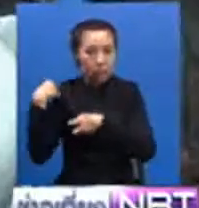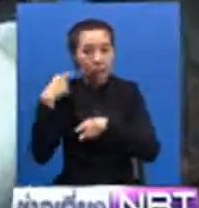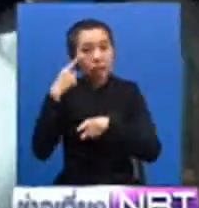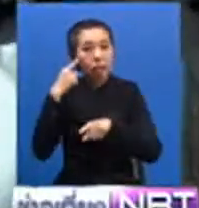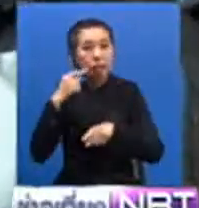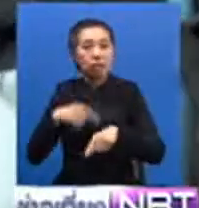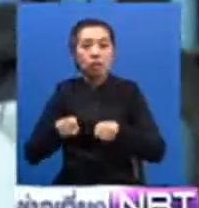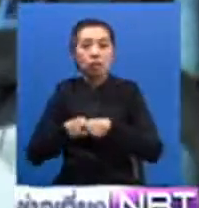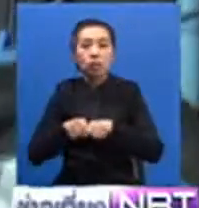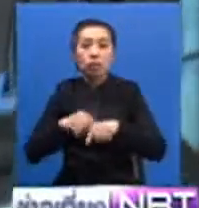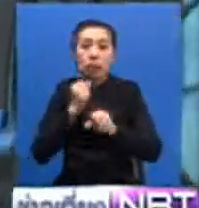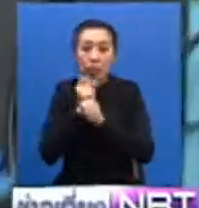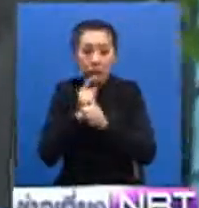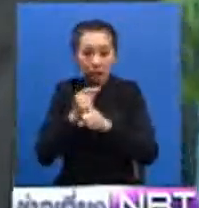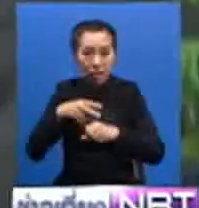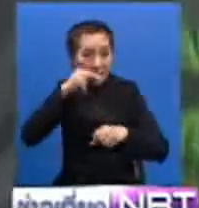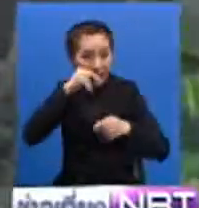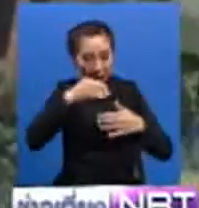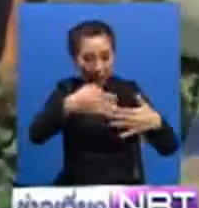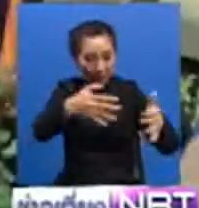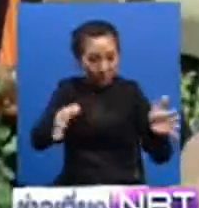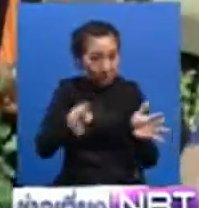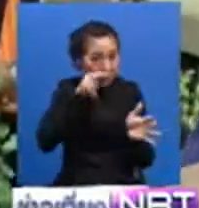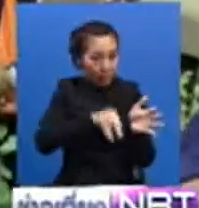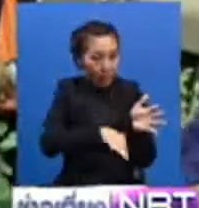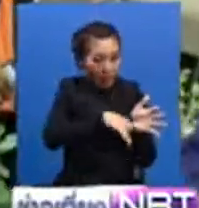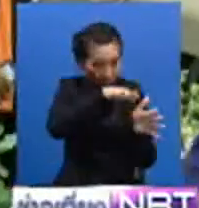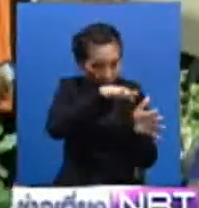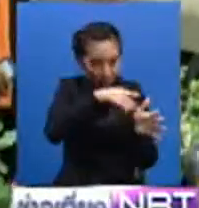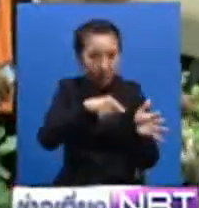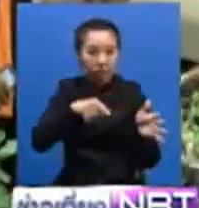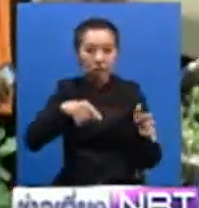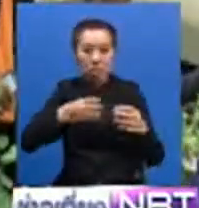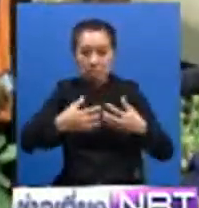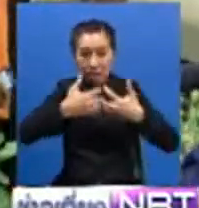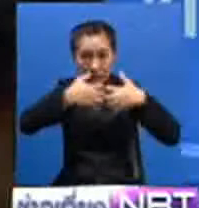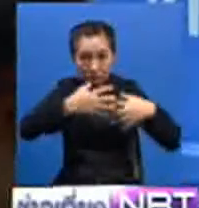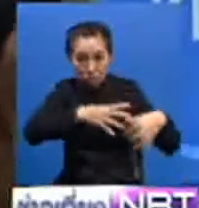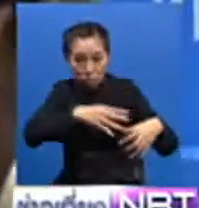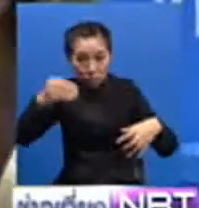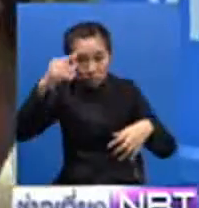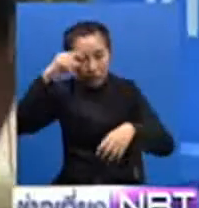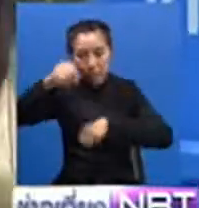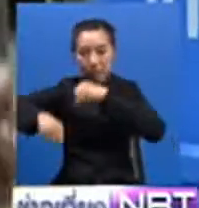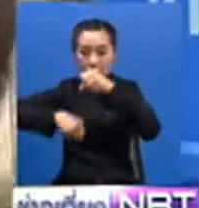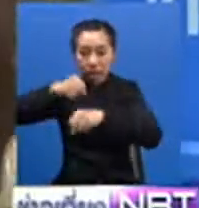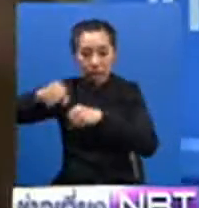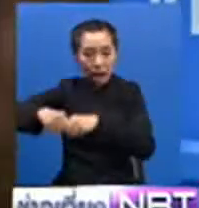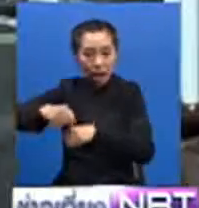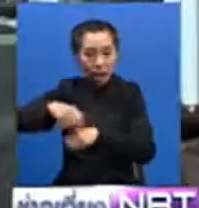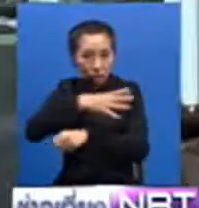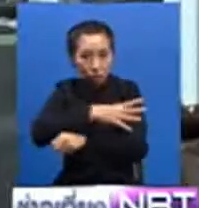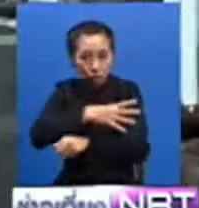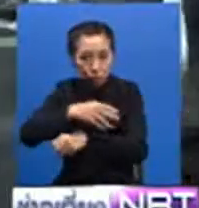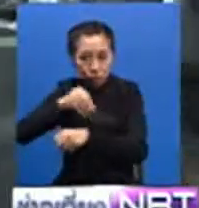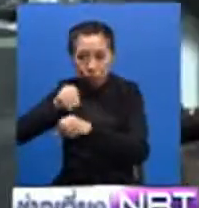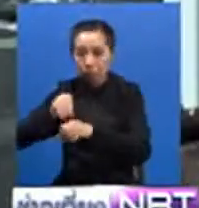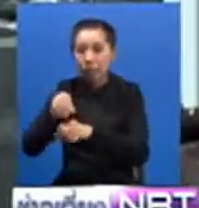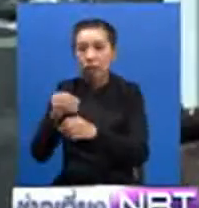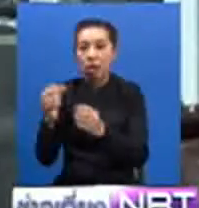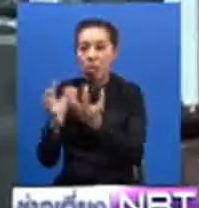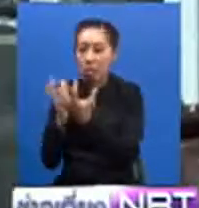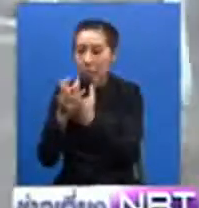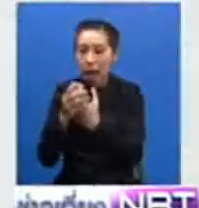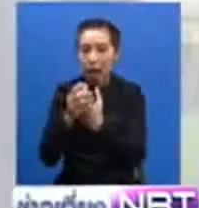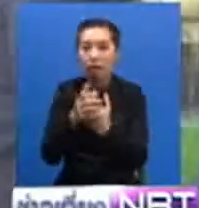ะปั่นเพื่อสูบน้ำออกจากบ่อนำมารดพืชผักสวนครัวที่ปลูกไว้รับประทานเองซึ่งถือเป็นอีกหนึ่งหมู่บ้านต้นแบบเศรษฐกิจ